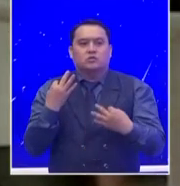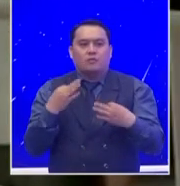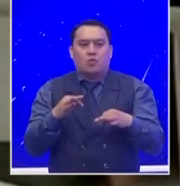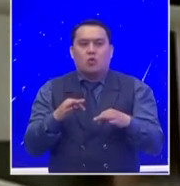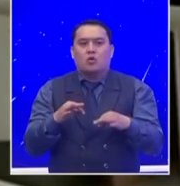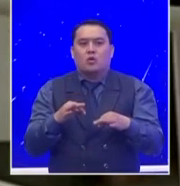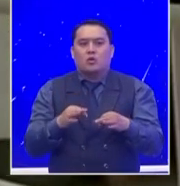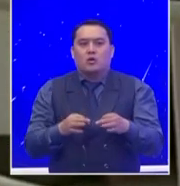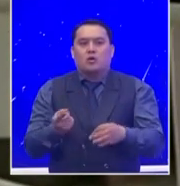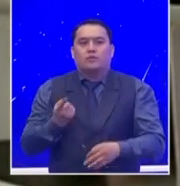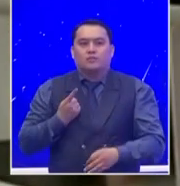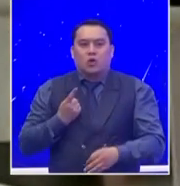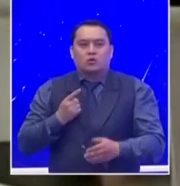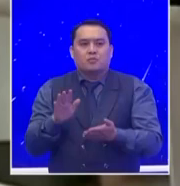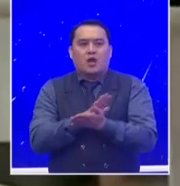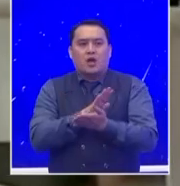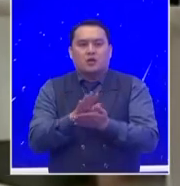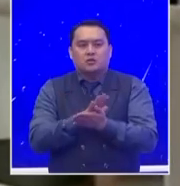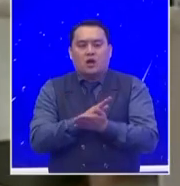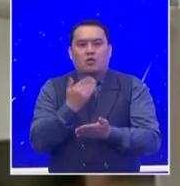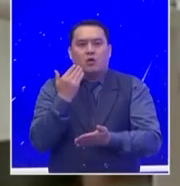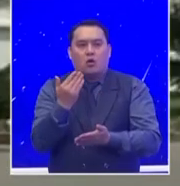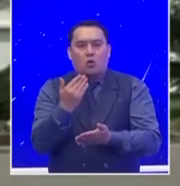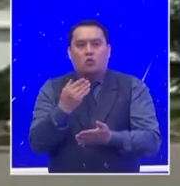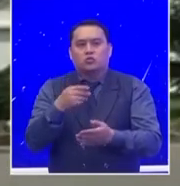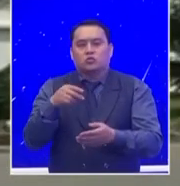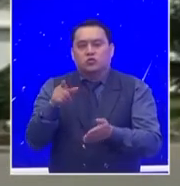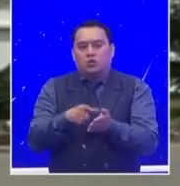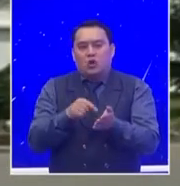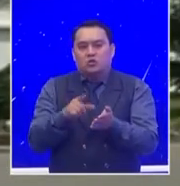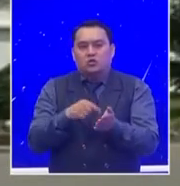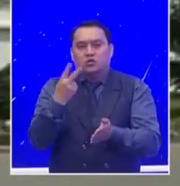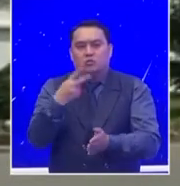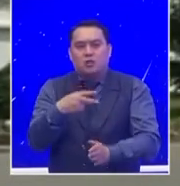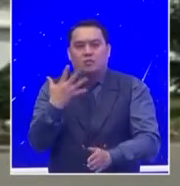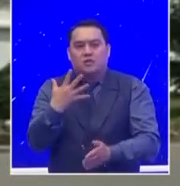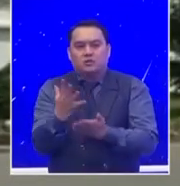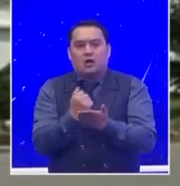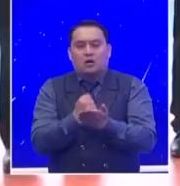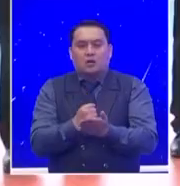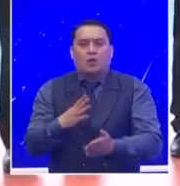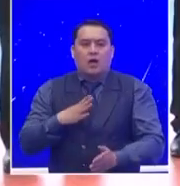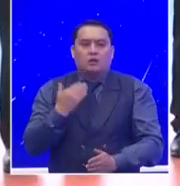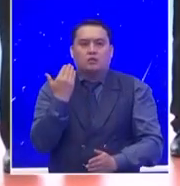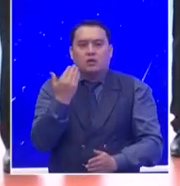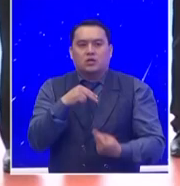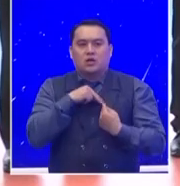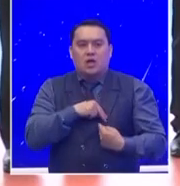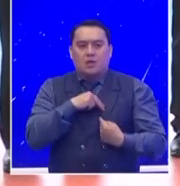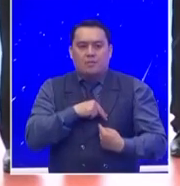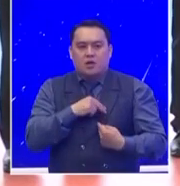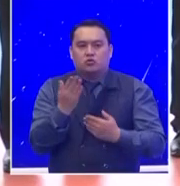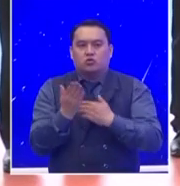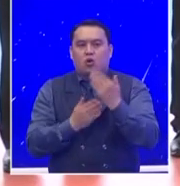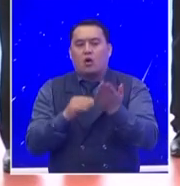ғимаратты ақысыз күзетті. Осылайша фанатикада таспаға жазылған 25 000 тарихи қорды сақтап қалған. Оның бұл еңбегін әріптестері